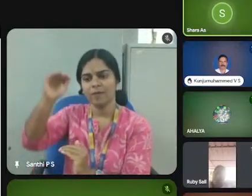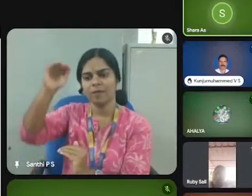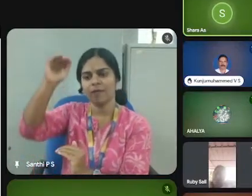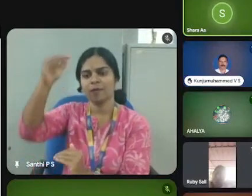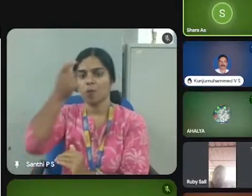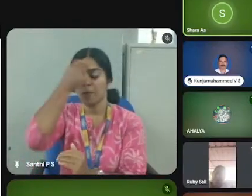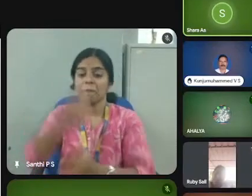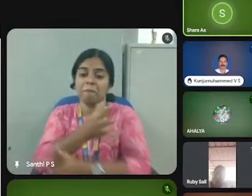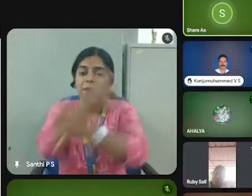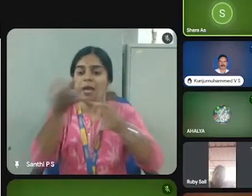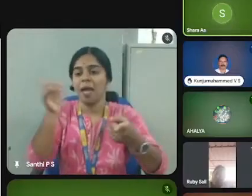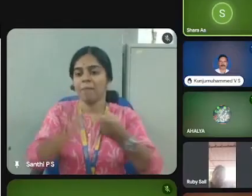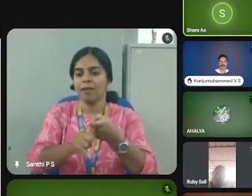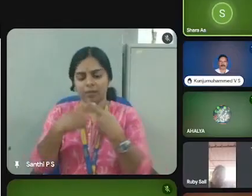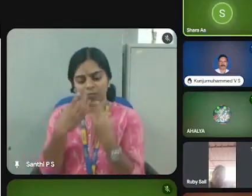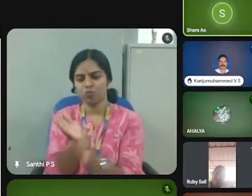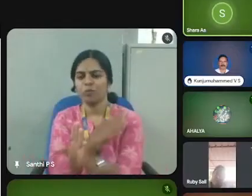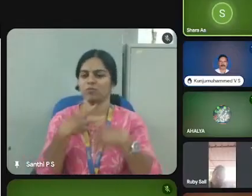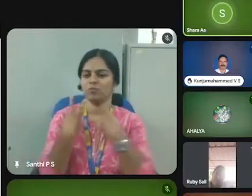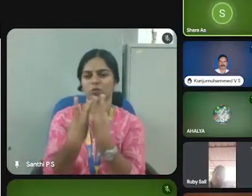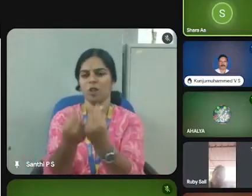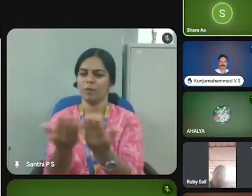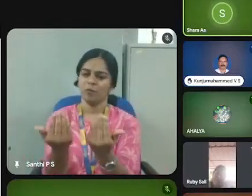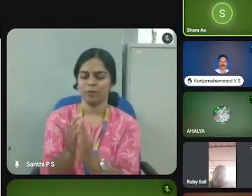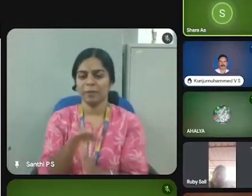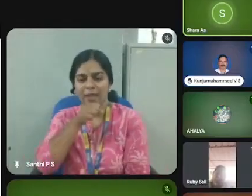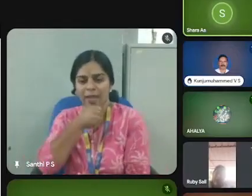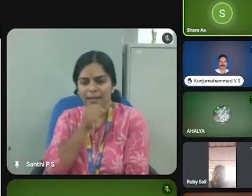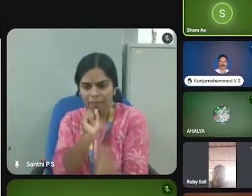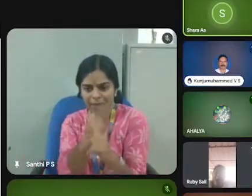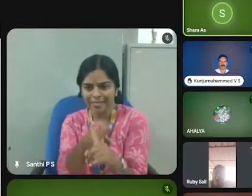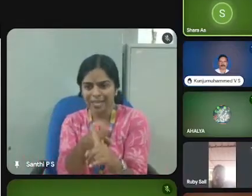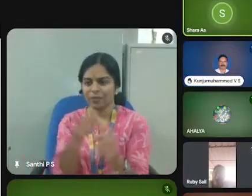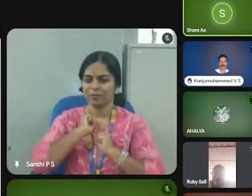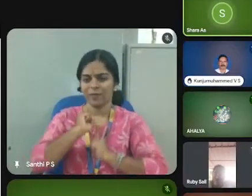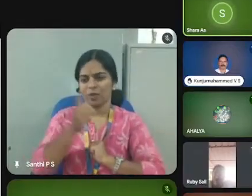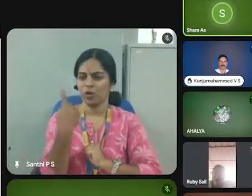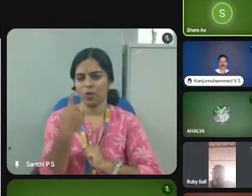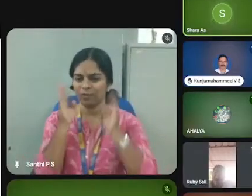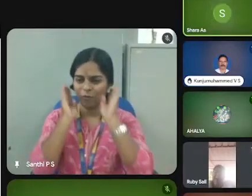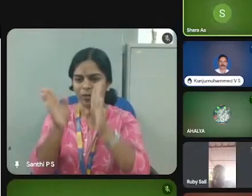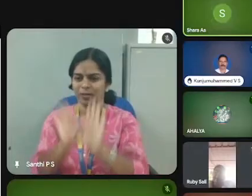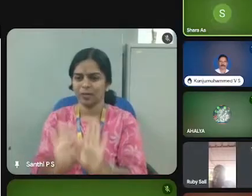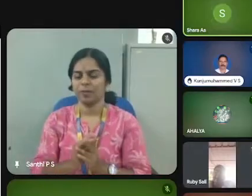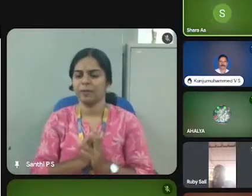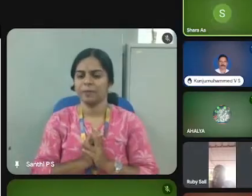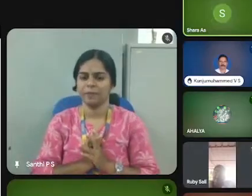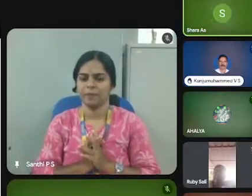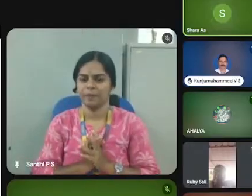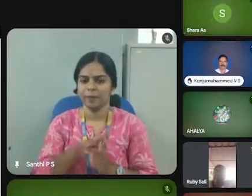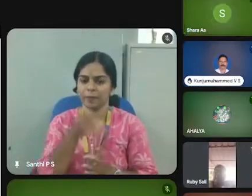പ്രശ്നങ്ങൾ വരും എന്ന് എനിക്ക് തോന്നുന്നില്ല. അവരുടെ ബുദ്ധിമുട്ടുള്ള ഏരിയയിലുള്ള പ്രശ്നങ്ങളെ ഉണ്ടാവുള്ളൂ എന്നാണ് ഞാൻ മനസ്സിലാക്കിയിരിക്കുന്നത്.